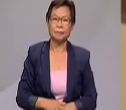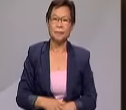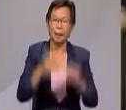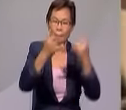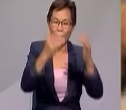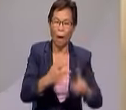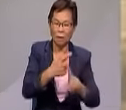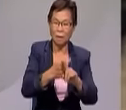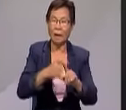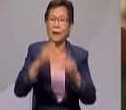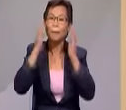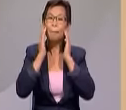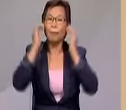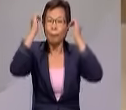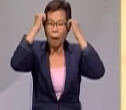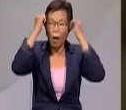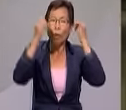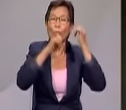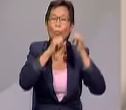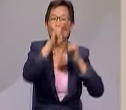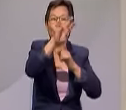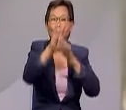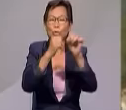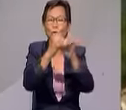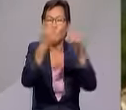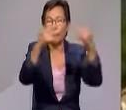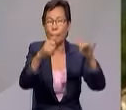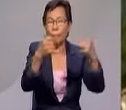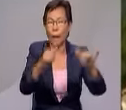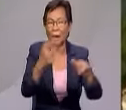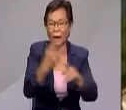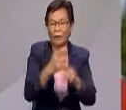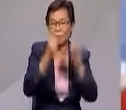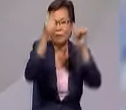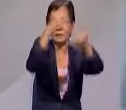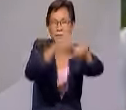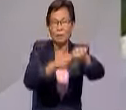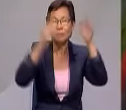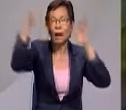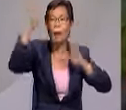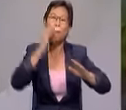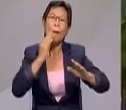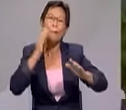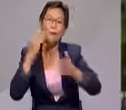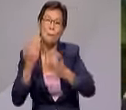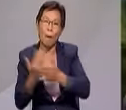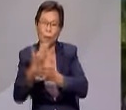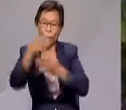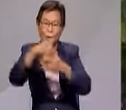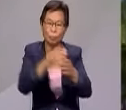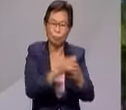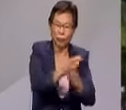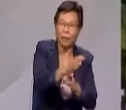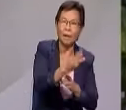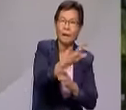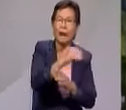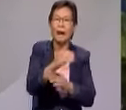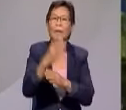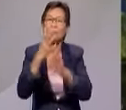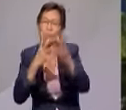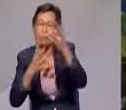Pemain kelahiran Belanda yang berusia 27 tahun itu menyifatkan bermain buat kali pertama di Malaysia merupakan pengalaman baharunya dalam karier selain dapat